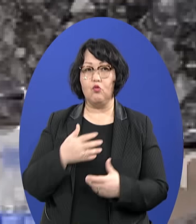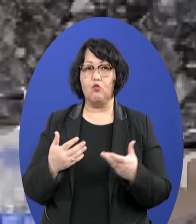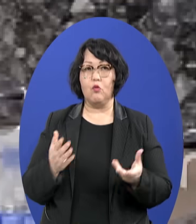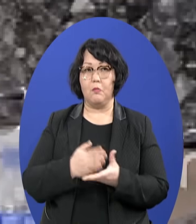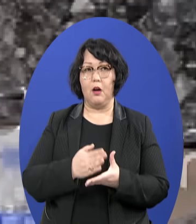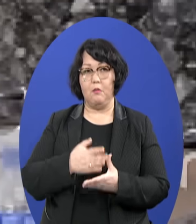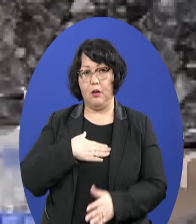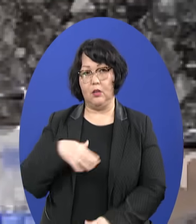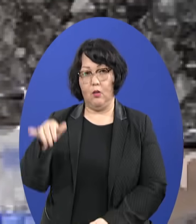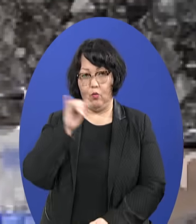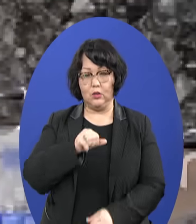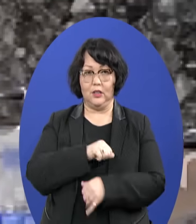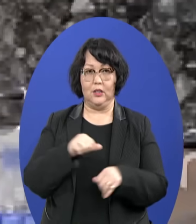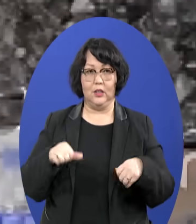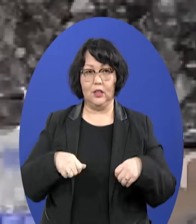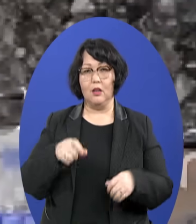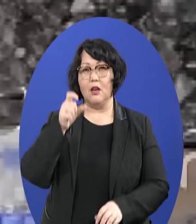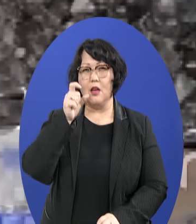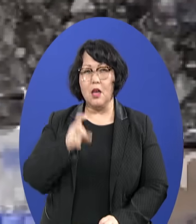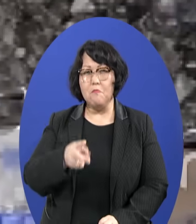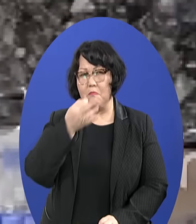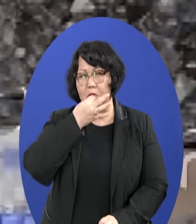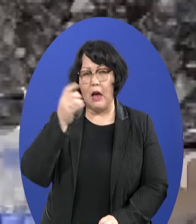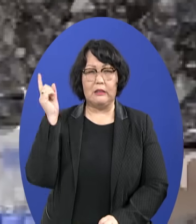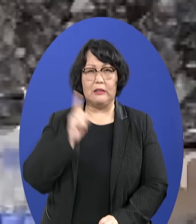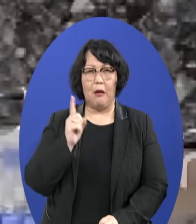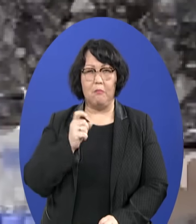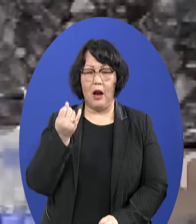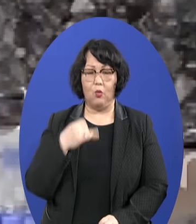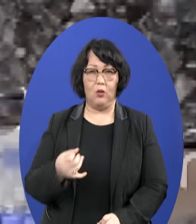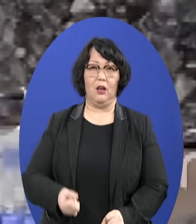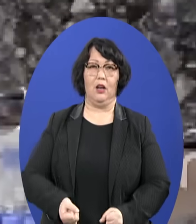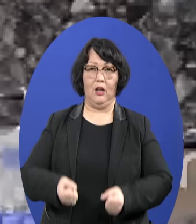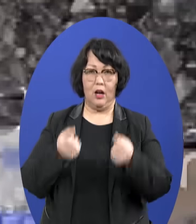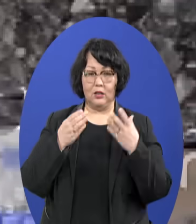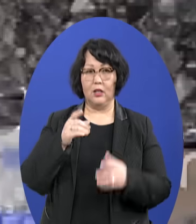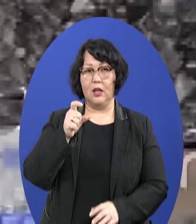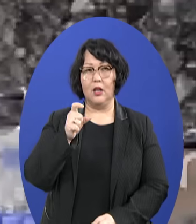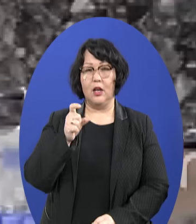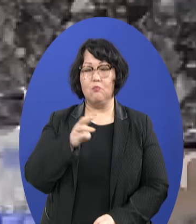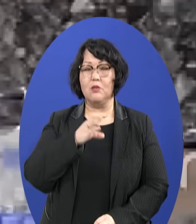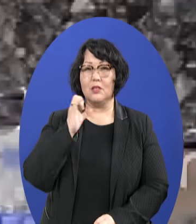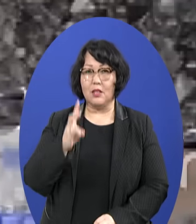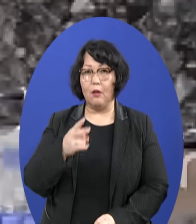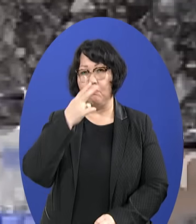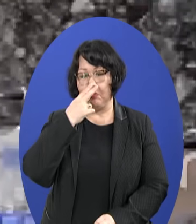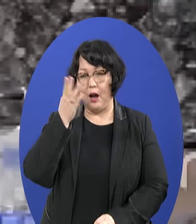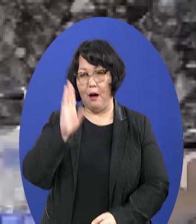улс ард иргэд маань энэ адвокатын замбраагүй хэрэглээтэй улсууд. Тэгэхээр бас яг энэ имийн сангууд дээр дур мэдэн бас энийг гаргах